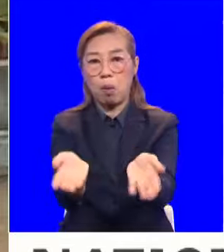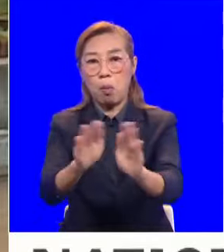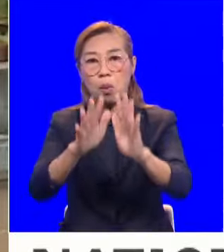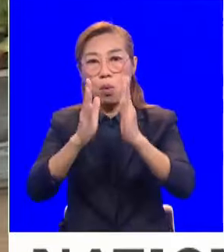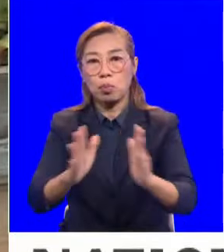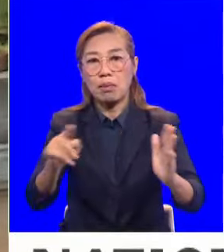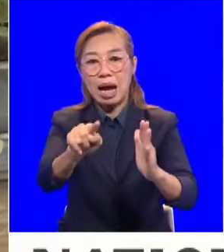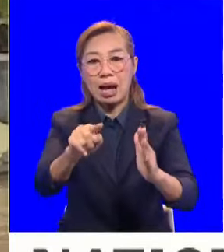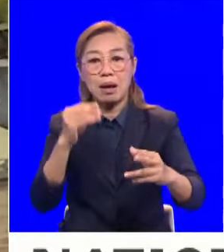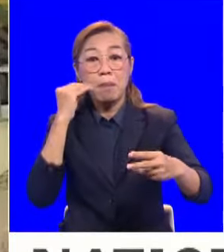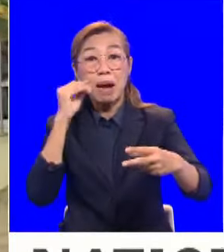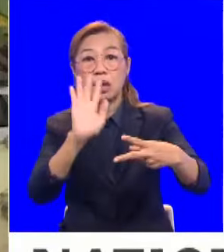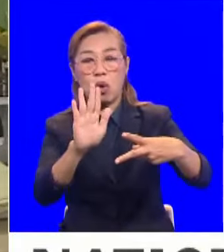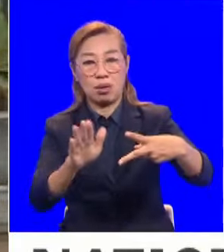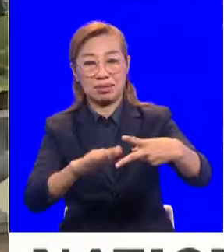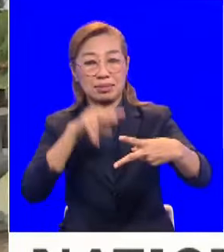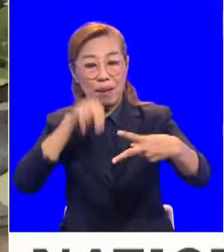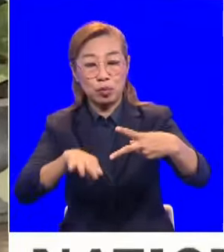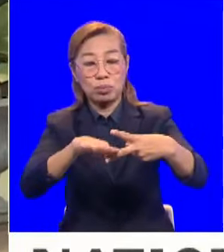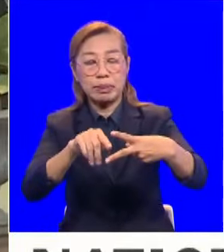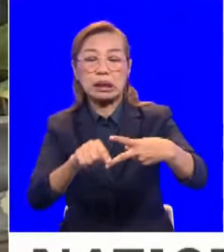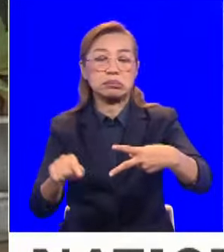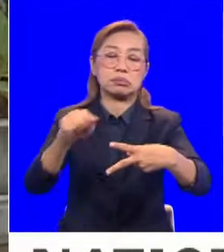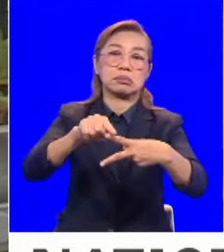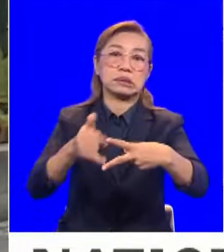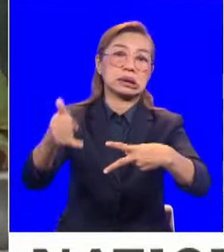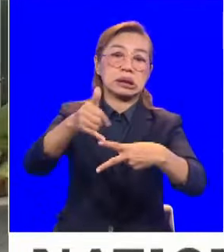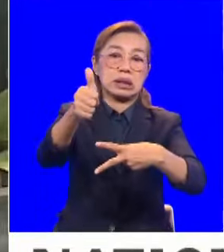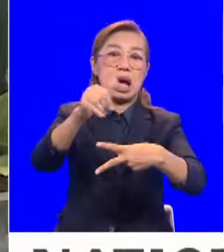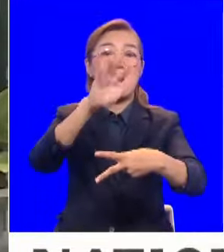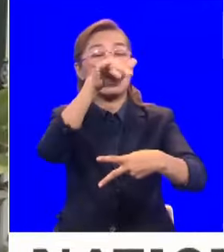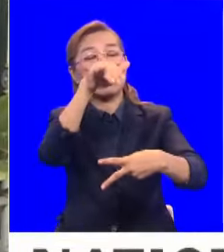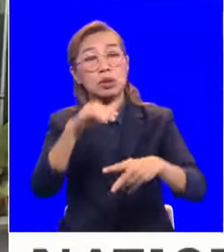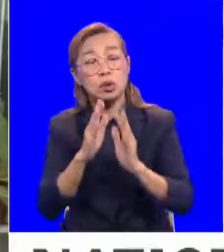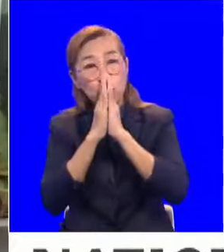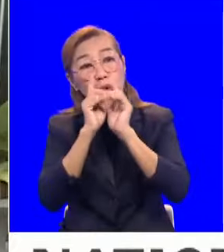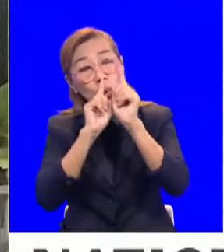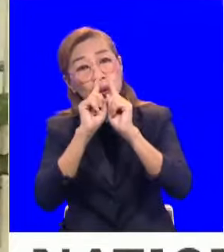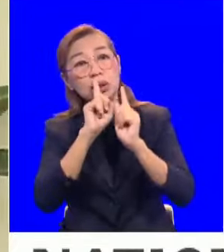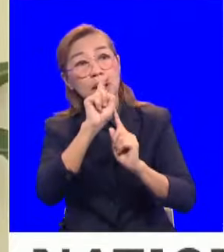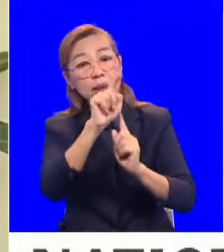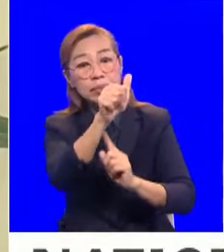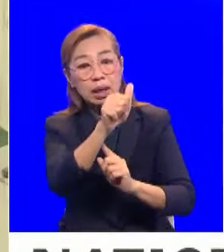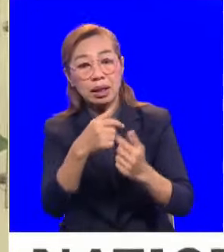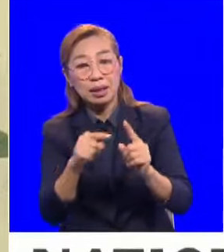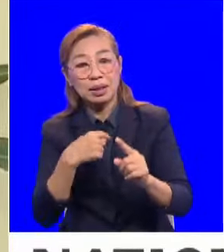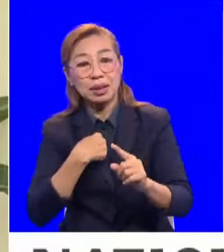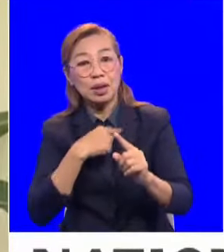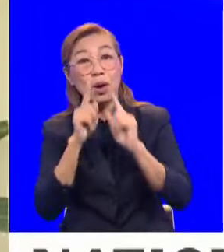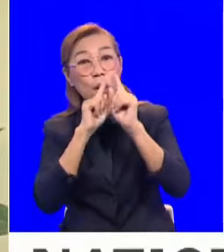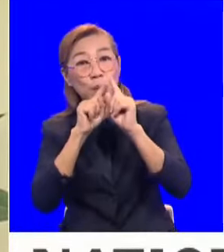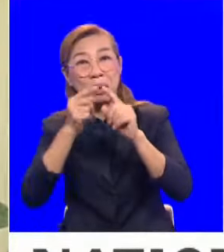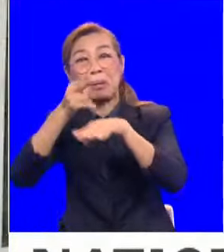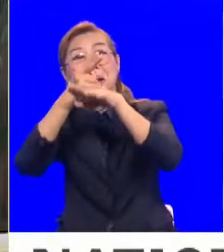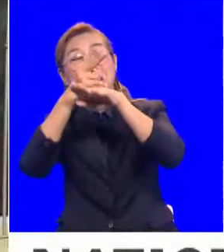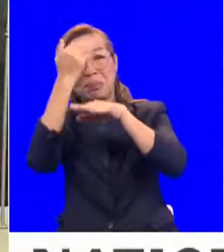ด้วยความที่บ้านเขามี2ชั้นนะคะก็ยังอาศัยอยู่ที่ชั้น2ได้พี่สวัสดีค่ะเดี๋ยวเราพูดคุยกันหน่อยนะคะแต่เดี๋ยวเราขออนุญาตพูดคุยกันแบบนี้นะคะเพราะว่า